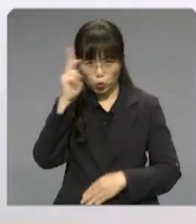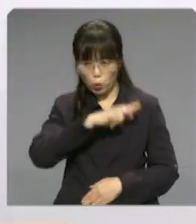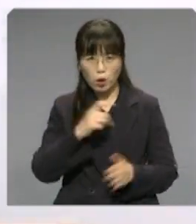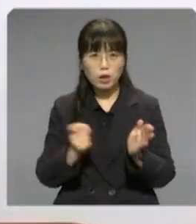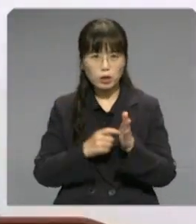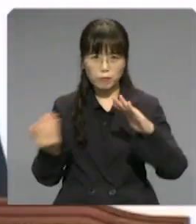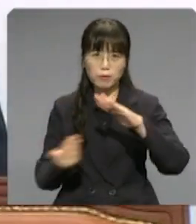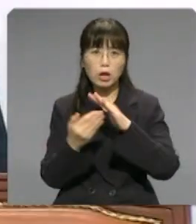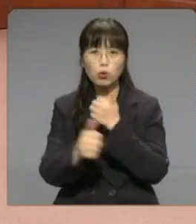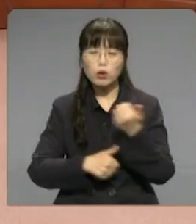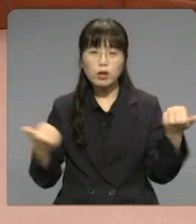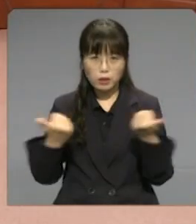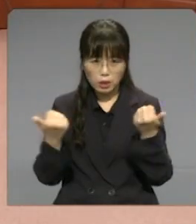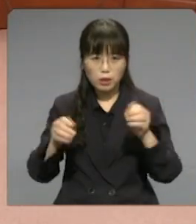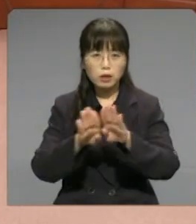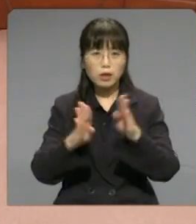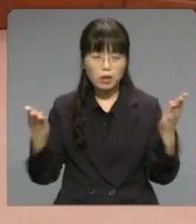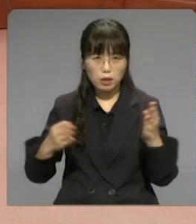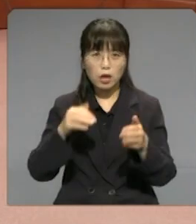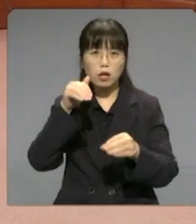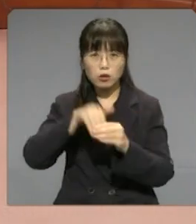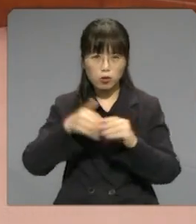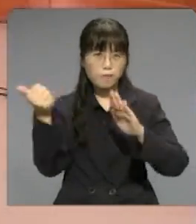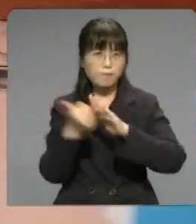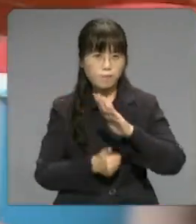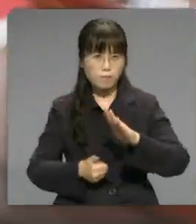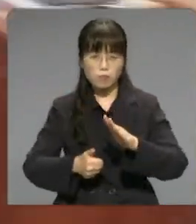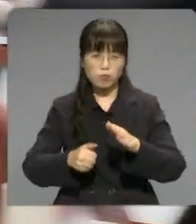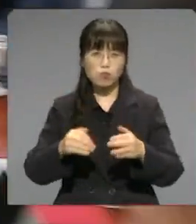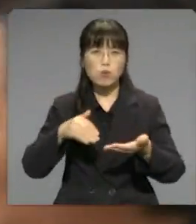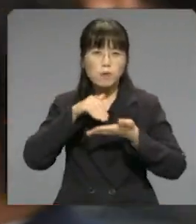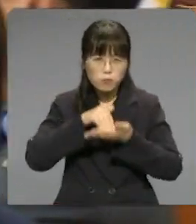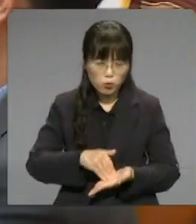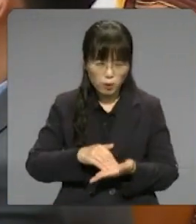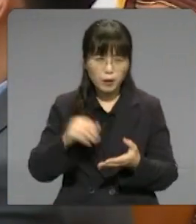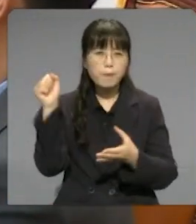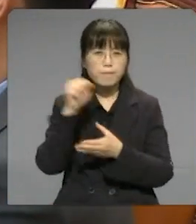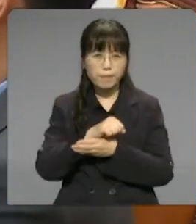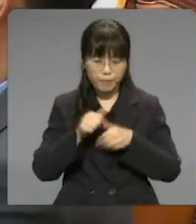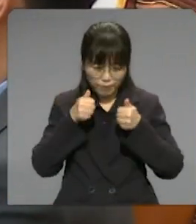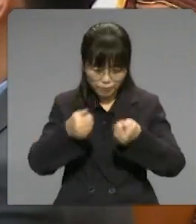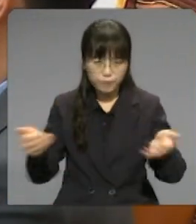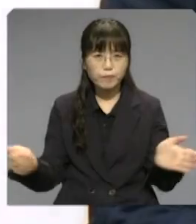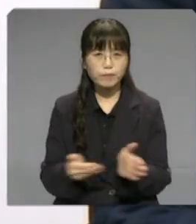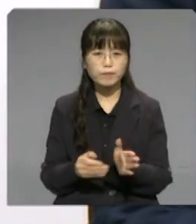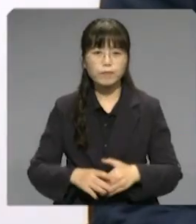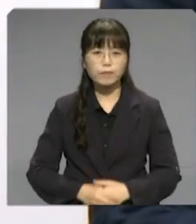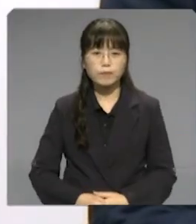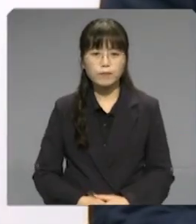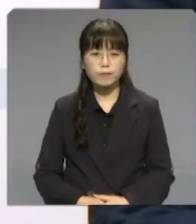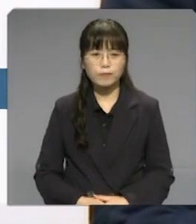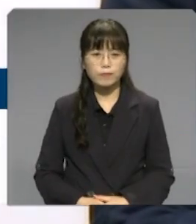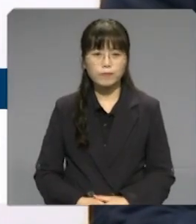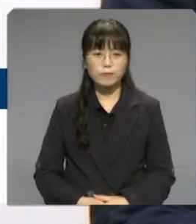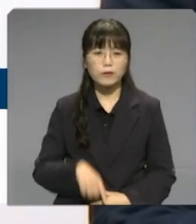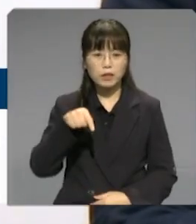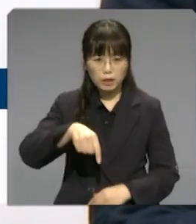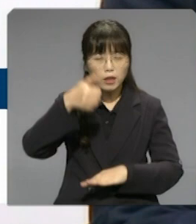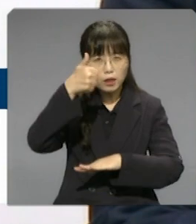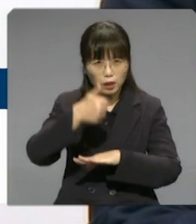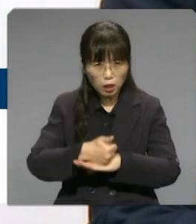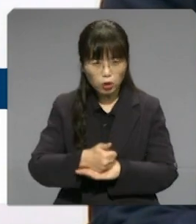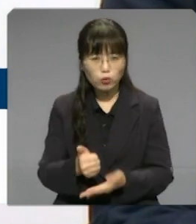긴급 최고위원회를 개최해 선거 참패를 무겁게 받아들이겠다며 고개를 숙였습니다. 그